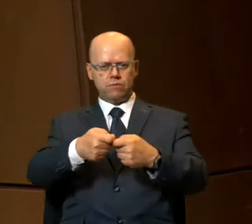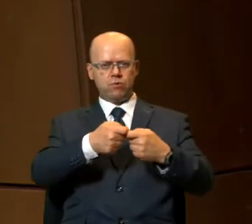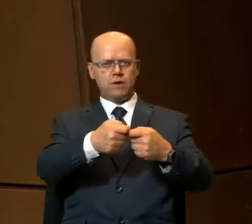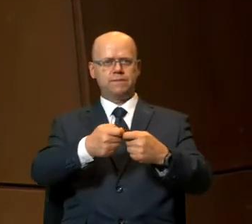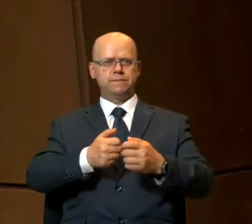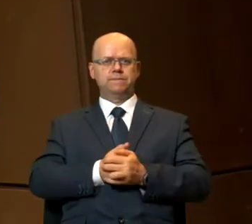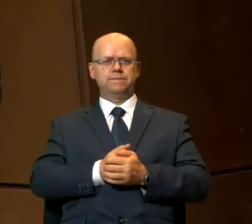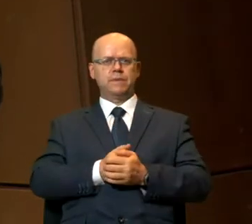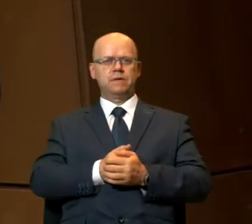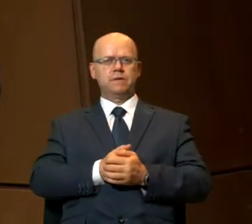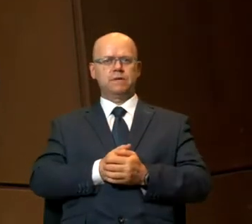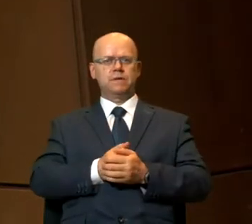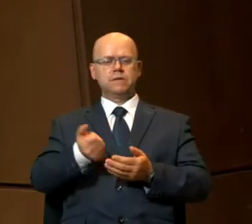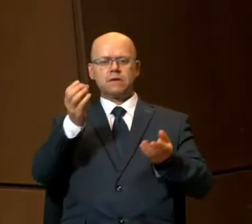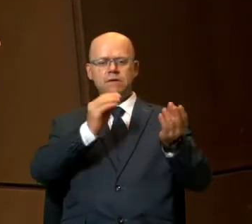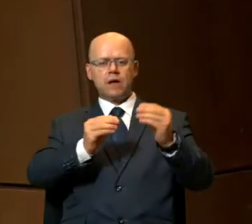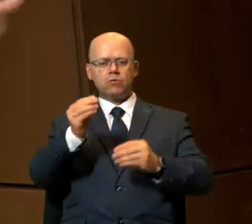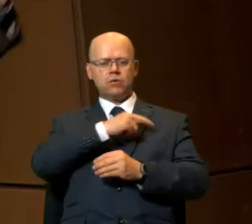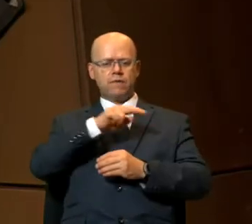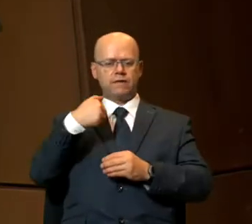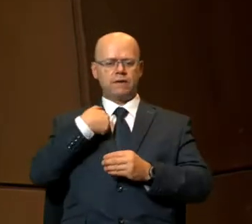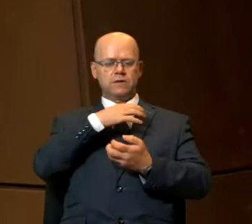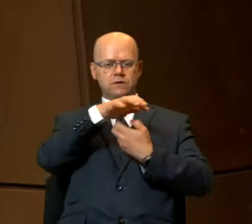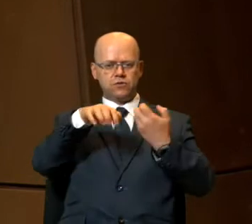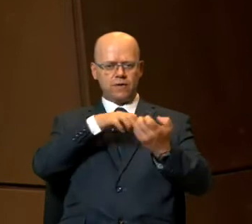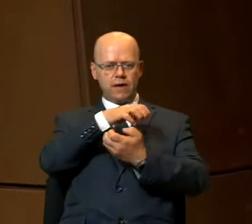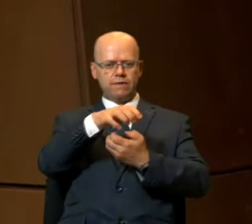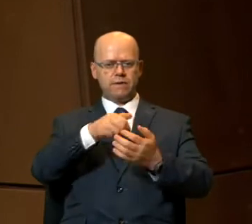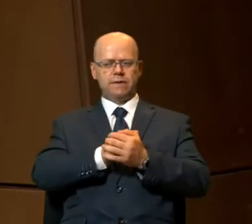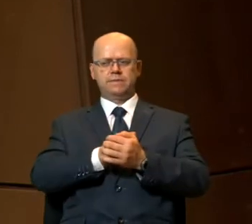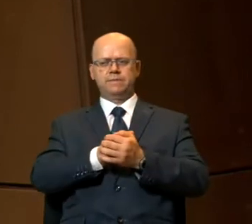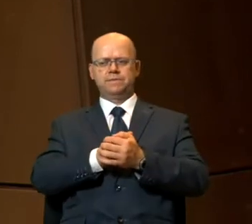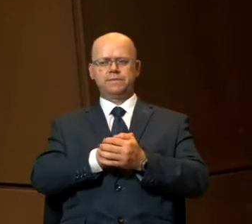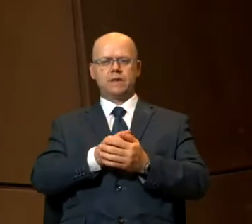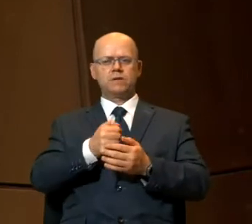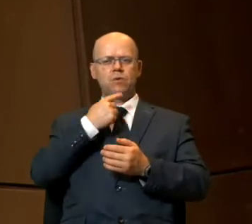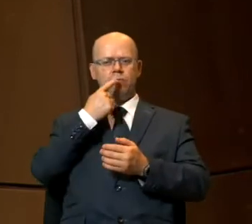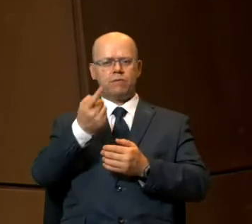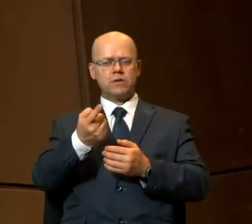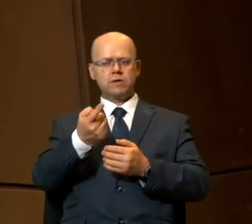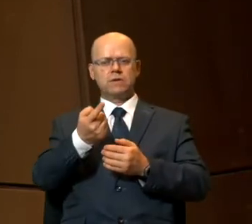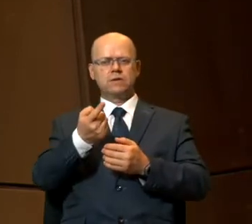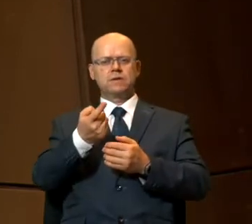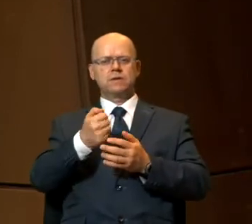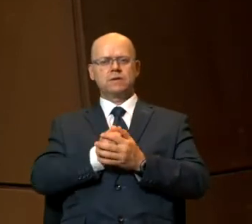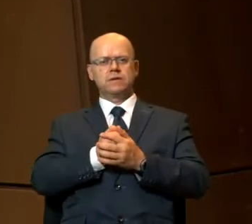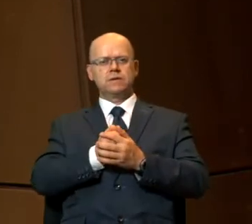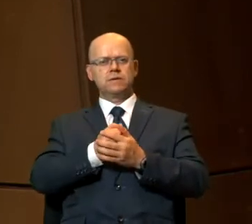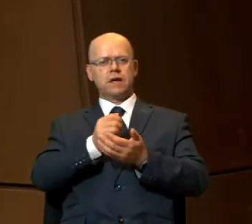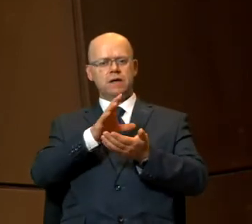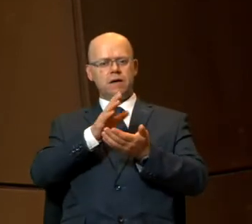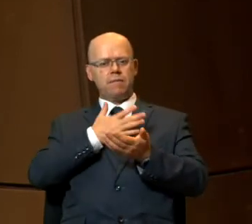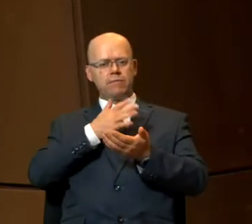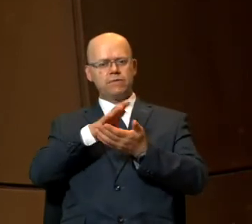jest kształtowanie tego naszego świata. Jak to wyraziłem, mamy tutaj pewne wzorce